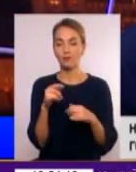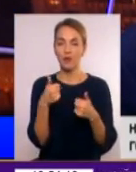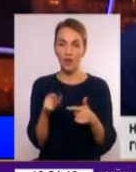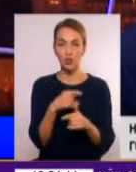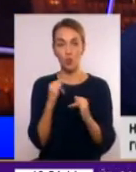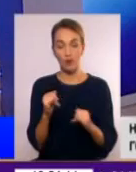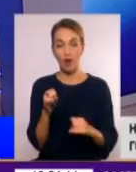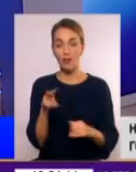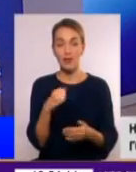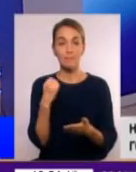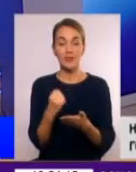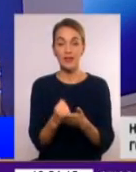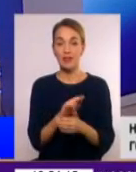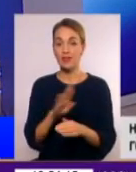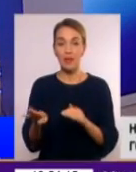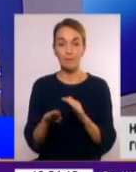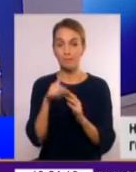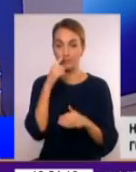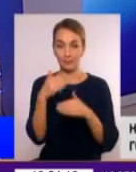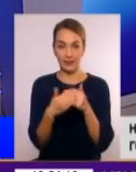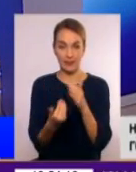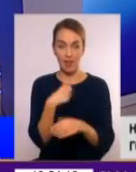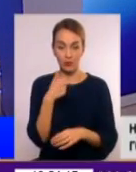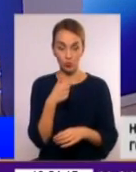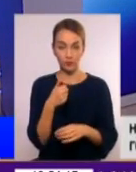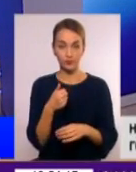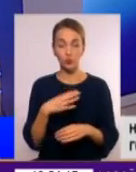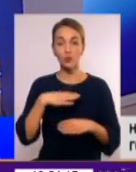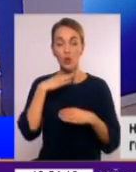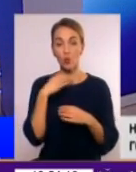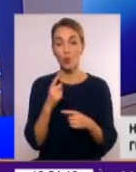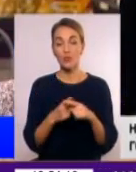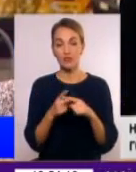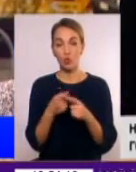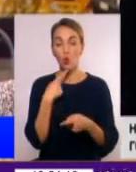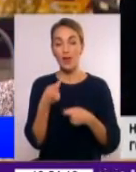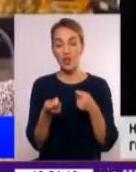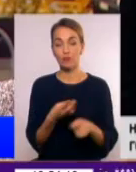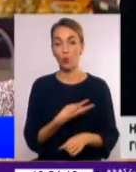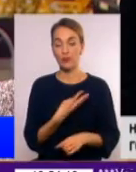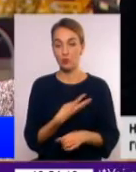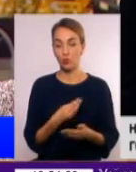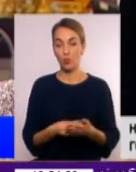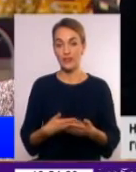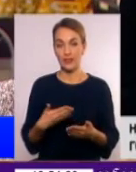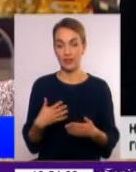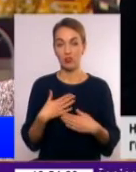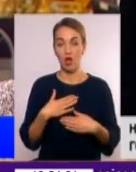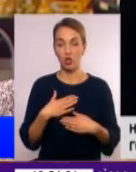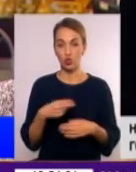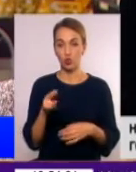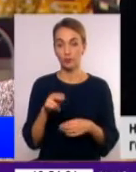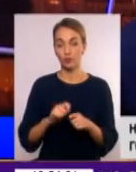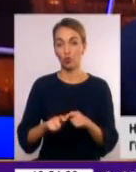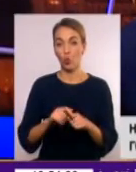що його прийняли не під ялинку, да, і, в принципі, його достатньо позитивно, з обережним оптимізмом оцінили там наші донори,